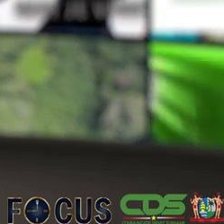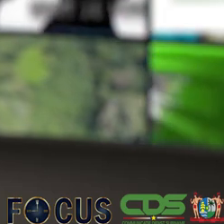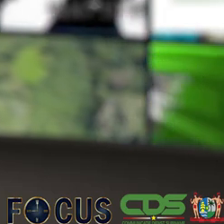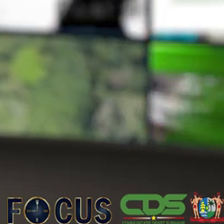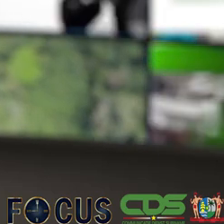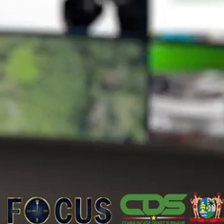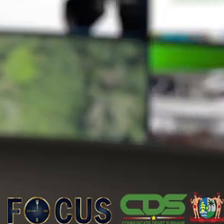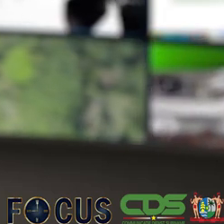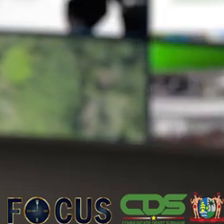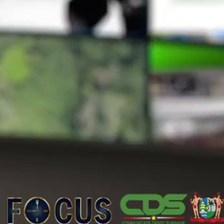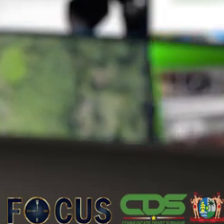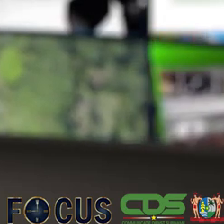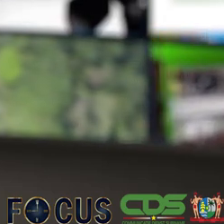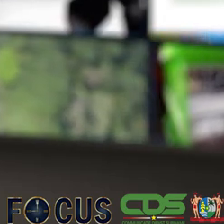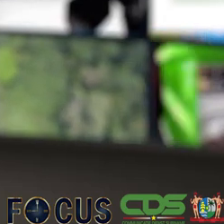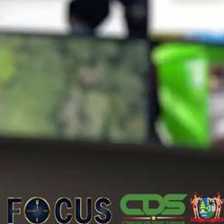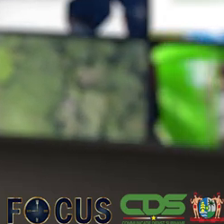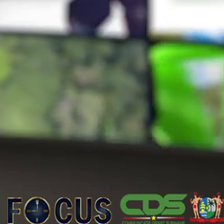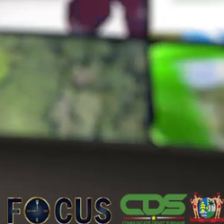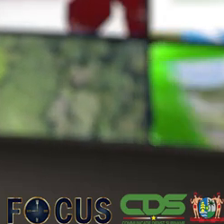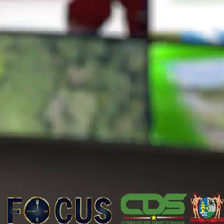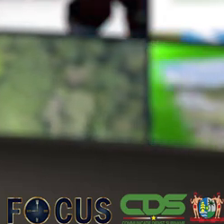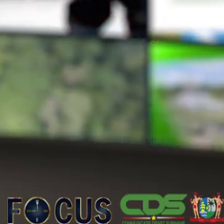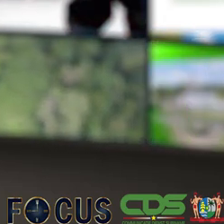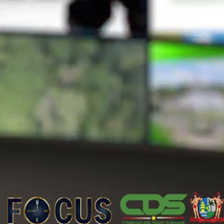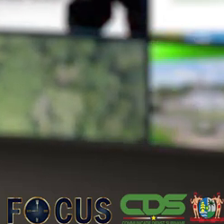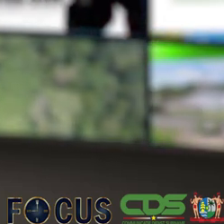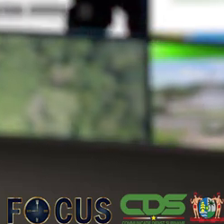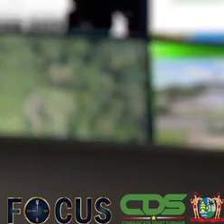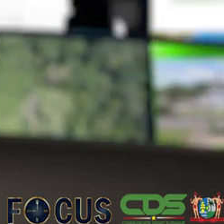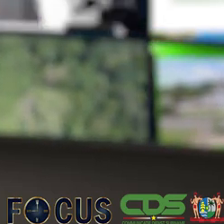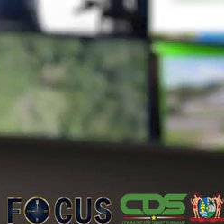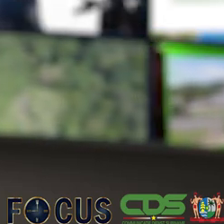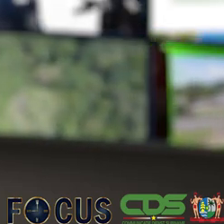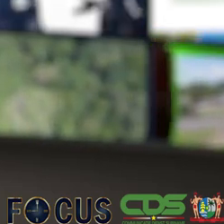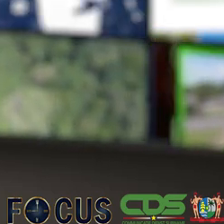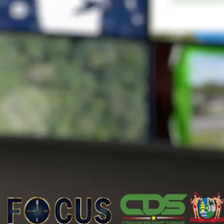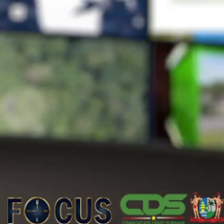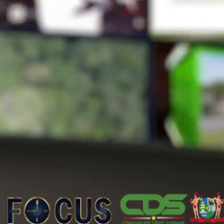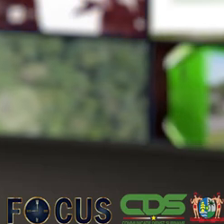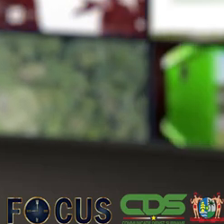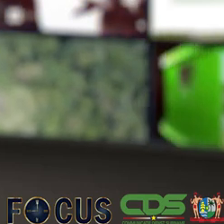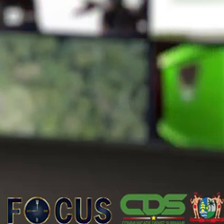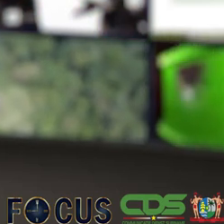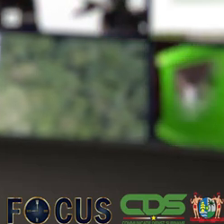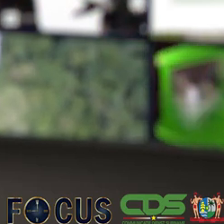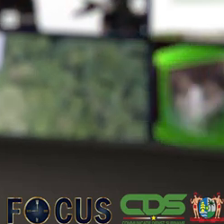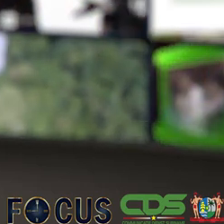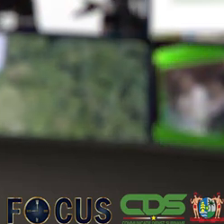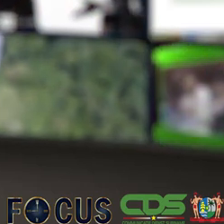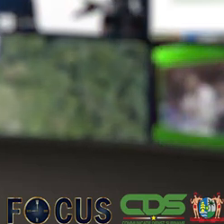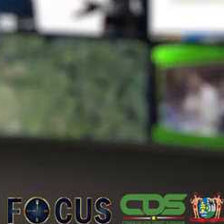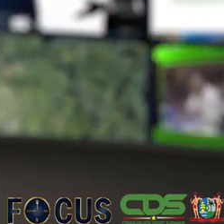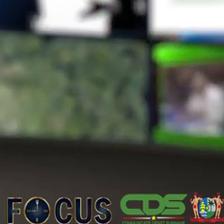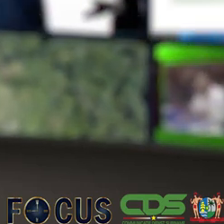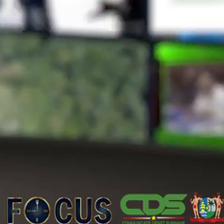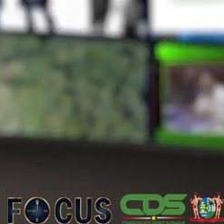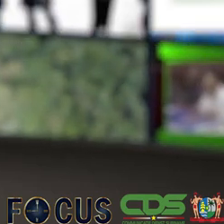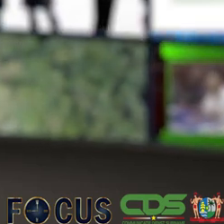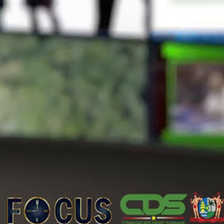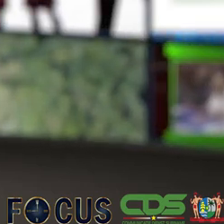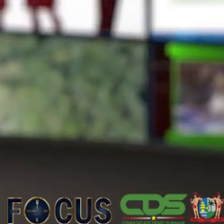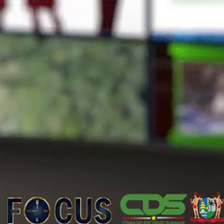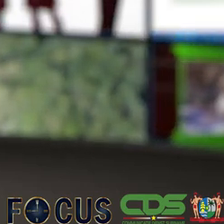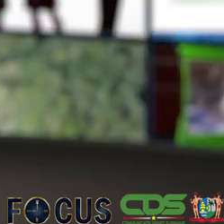van belang om alle regels en maatregelen vanuit de overheid stipt op te volgen. Op vrijdag 19 februari hield het